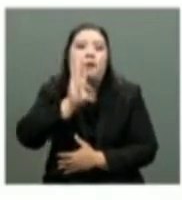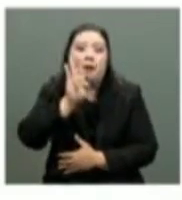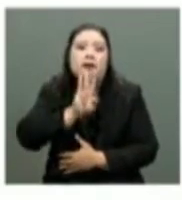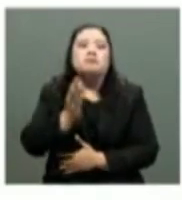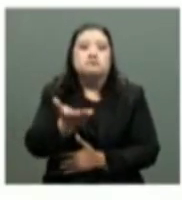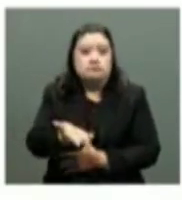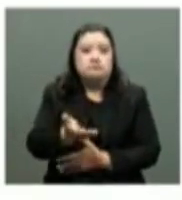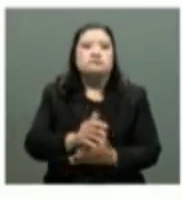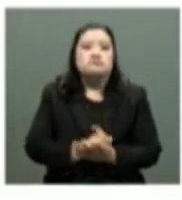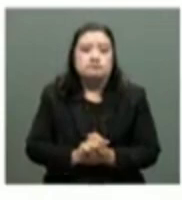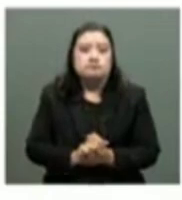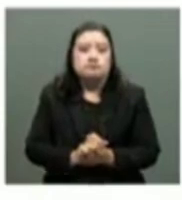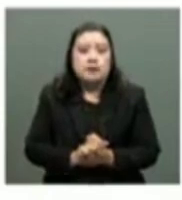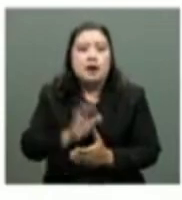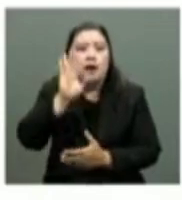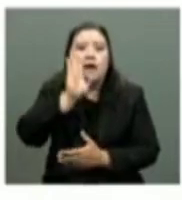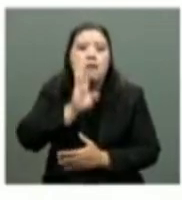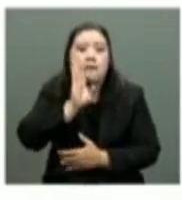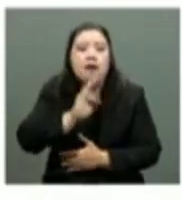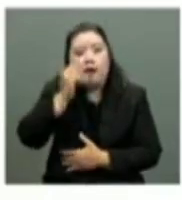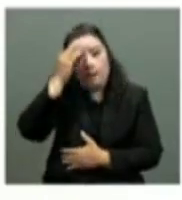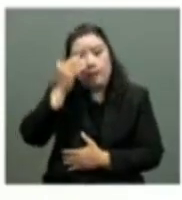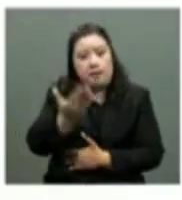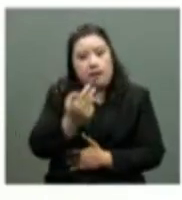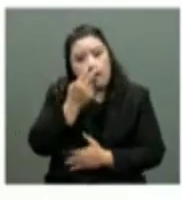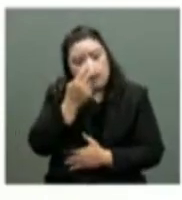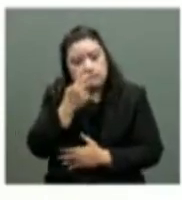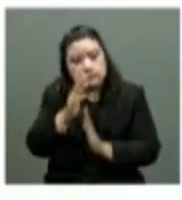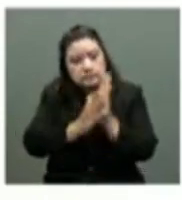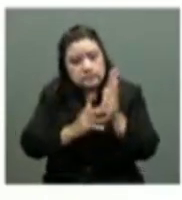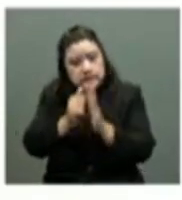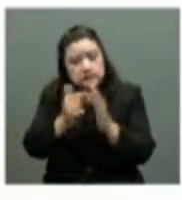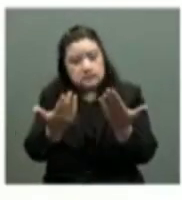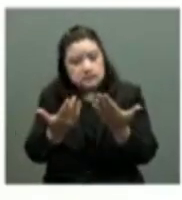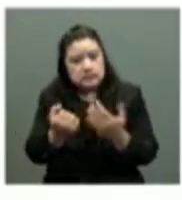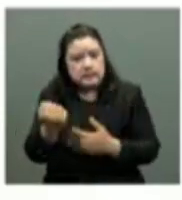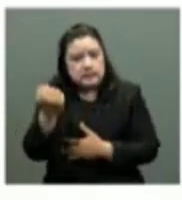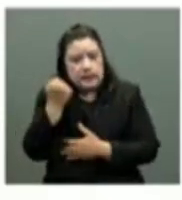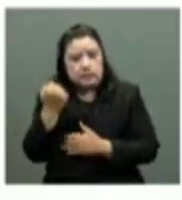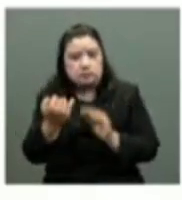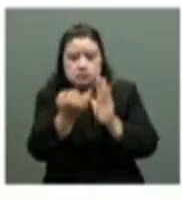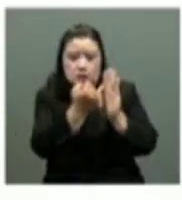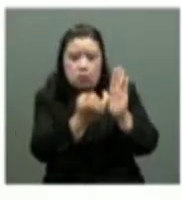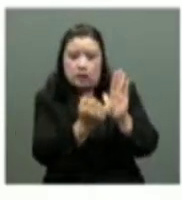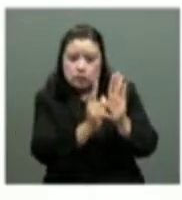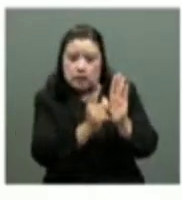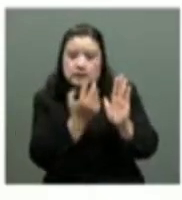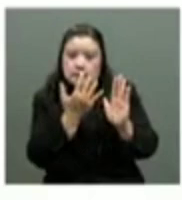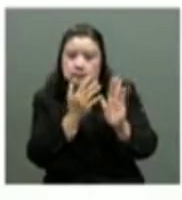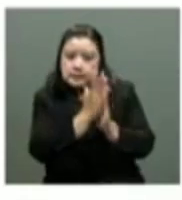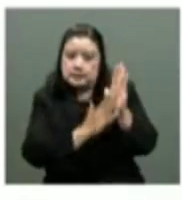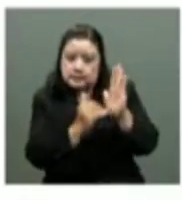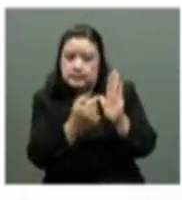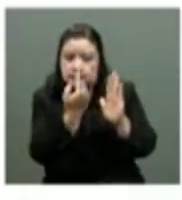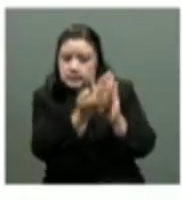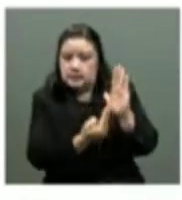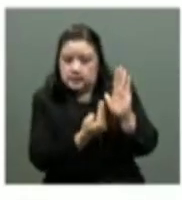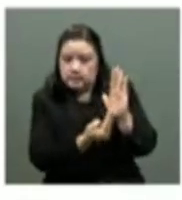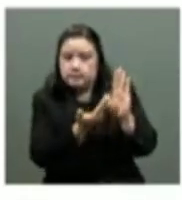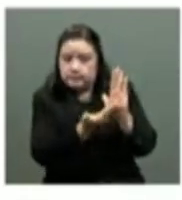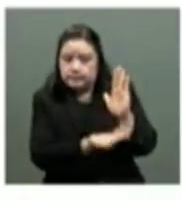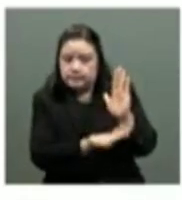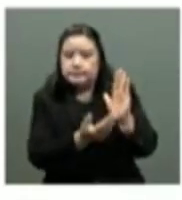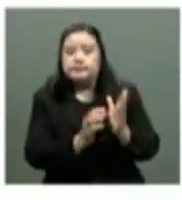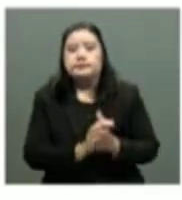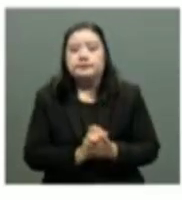ความเข้มข้นของผู้ป่วยที่จะอยู่ตรงไหนอะไรอย่างไรสีเป็นตัวบอกนะครับอันนี้มองเห็นได้เลย